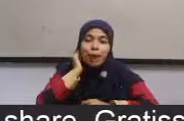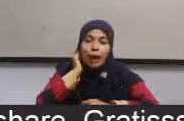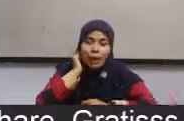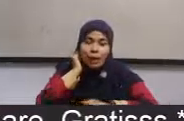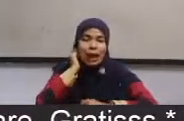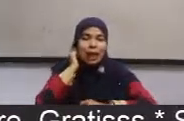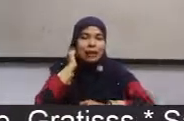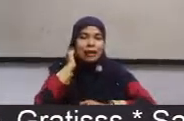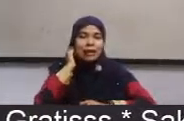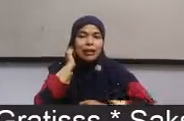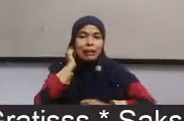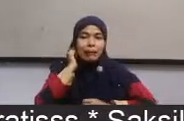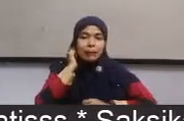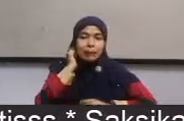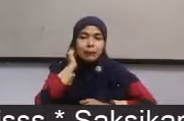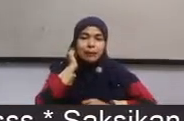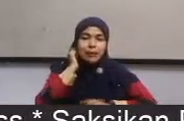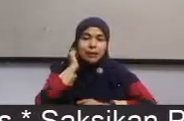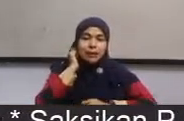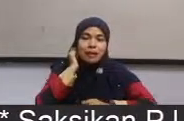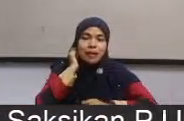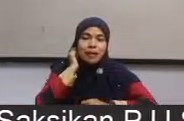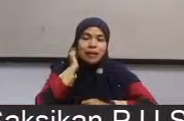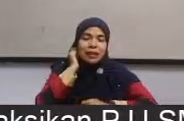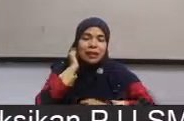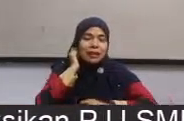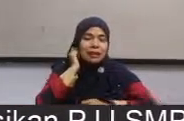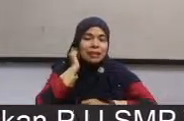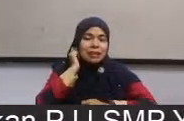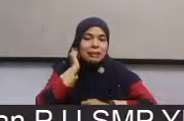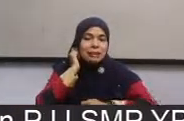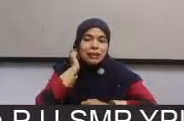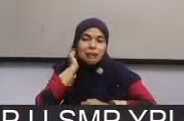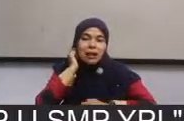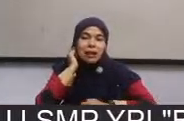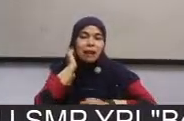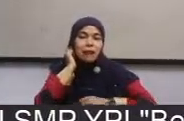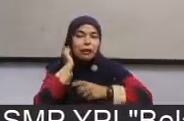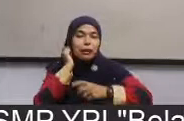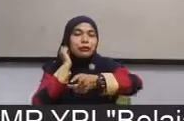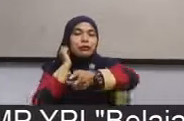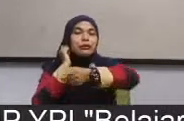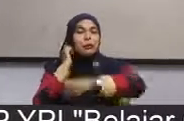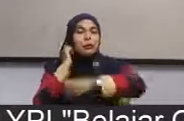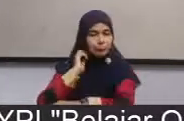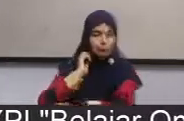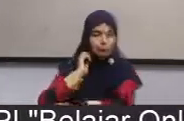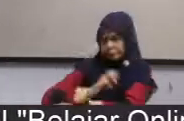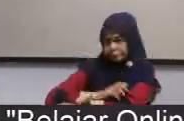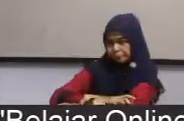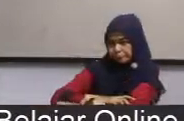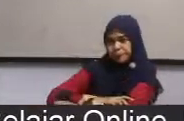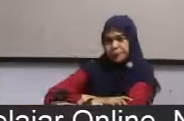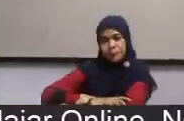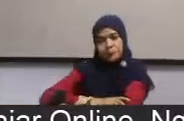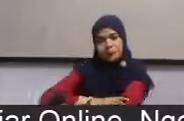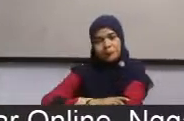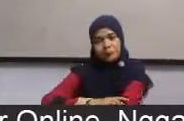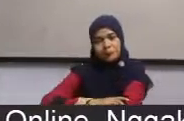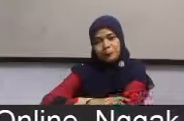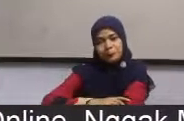keperluan agar dapat meminimalisasi pencemaran lingkungan contohnya apa